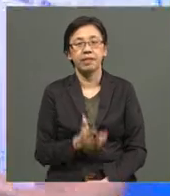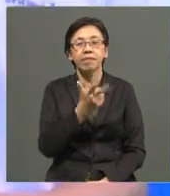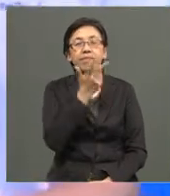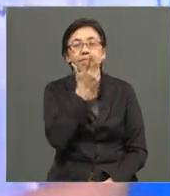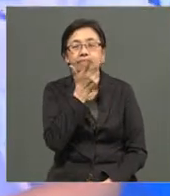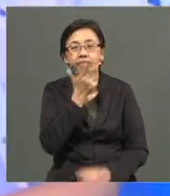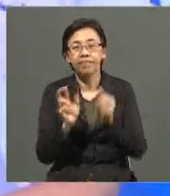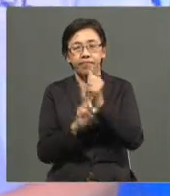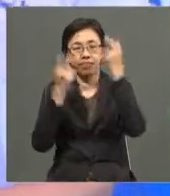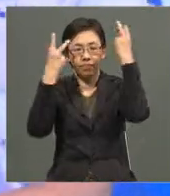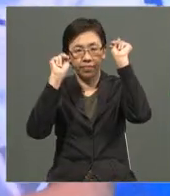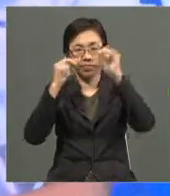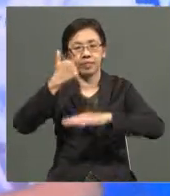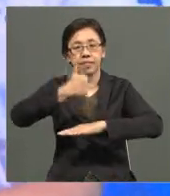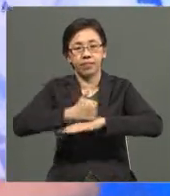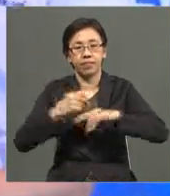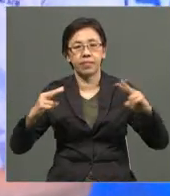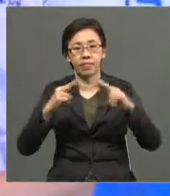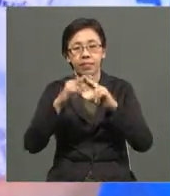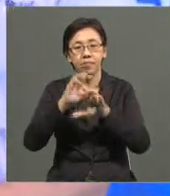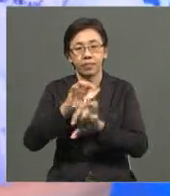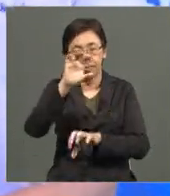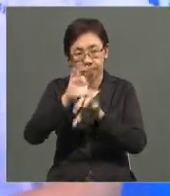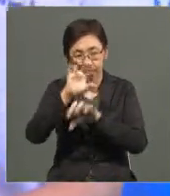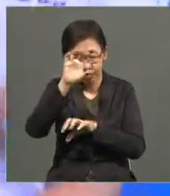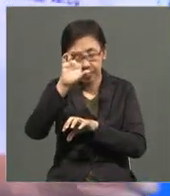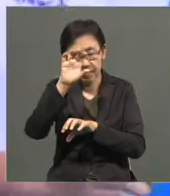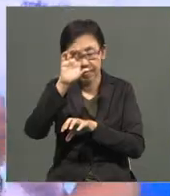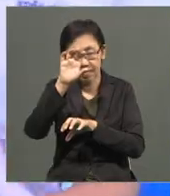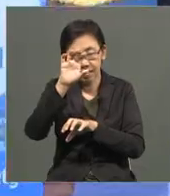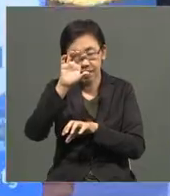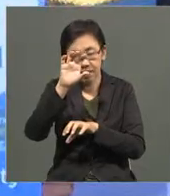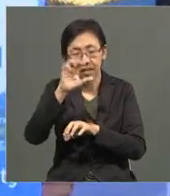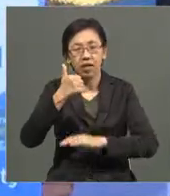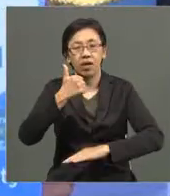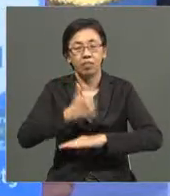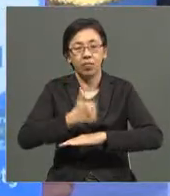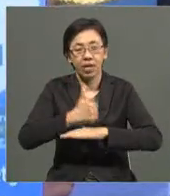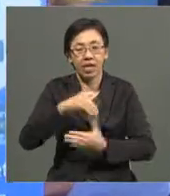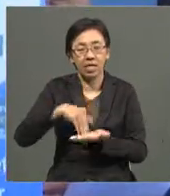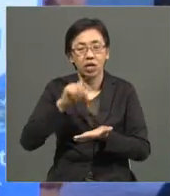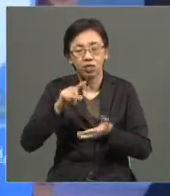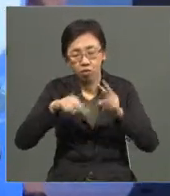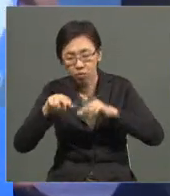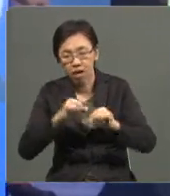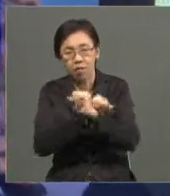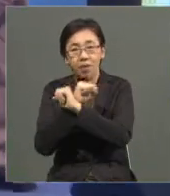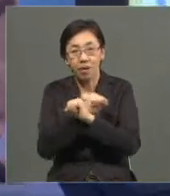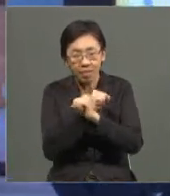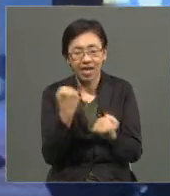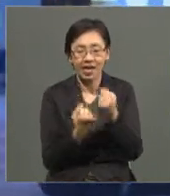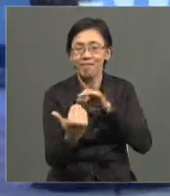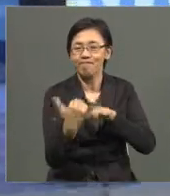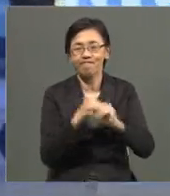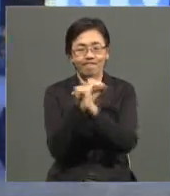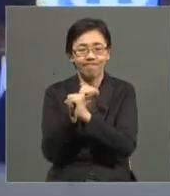รกูลรองนายกรัฐมนตรีและรัฐมนตรีว่าการกระทรวงมหาดไทยในฐานะผู้อำนวยการศูนย์อำนวยการความปลอดภัยทางถนน